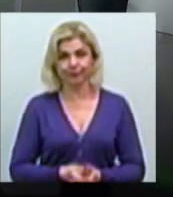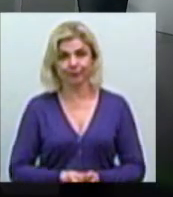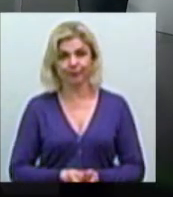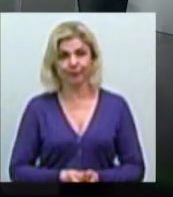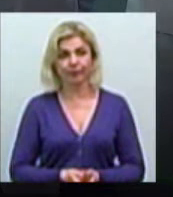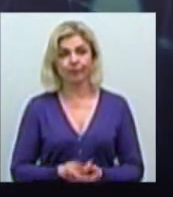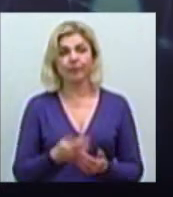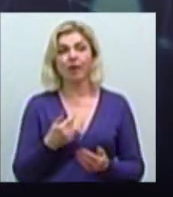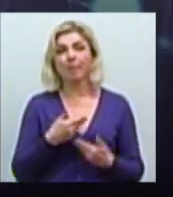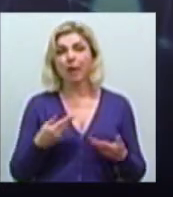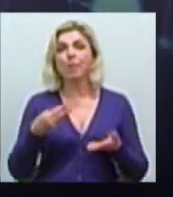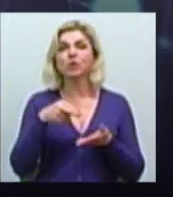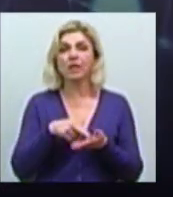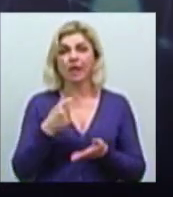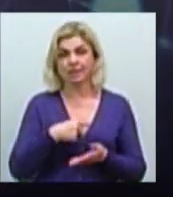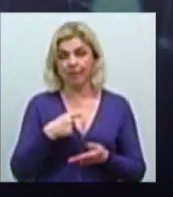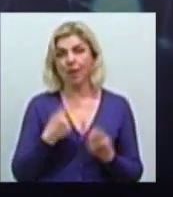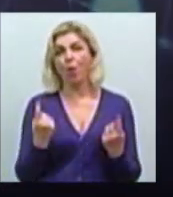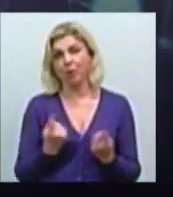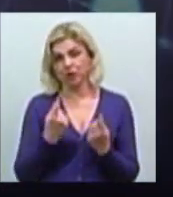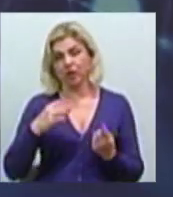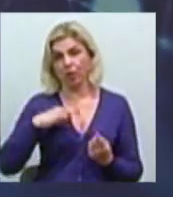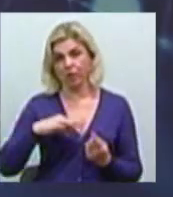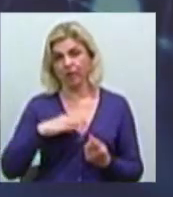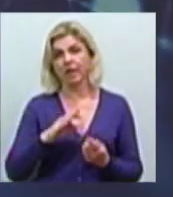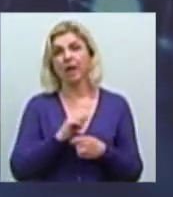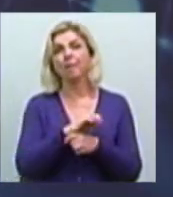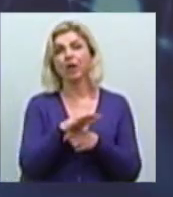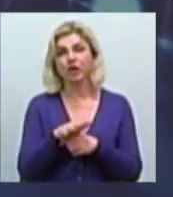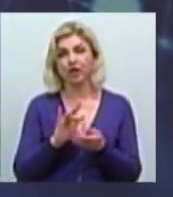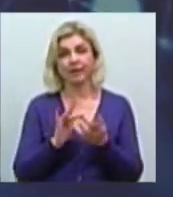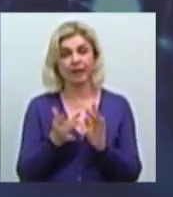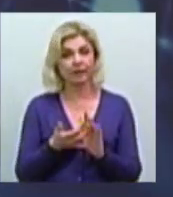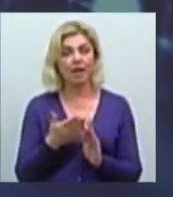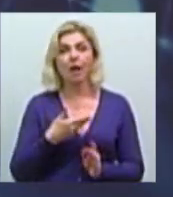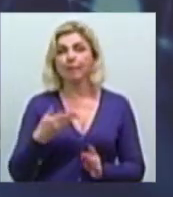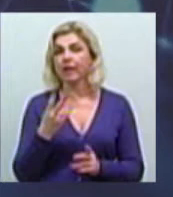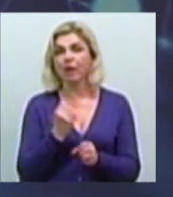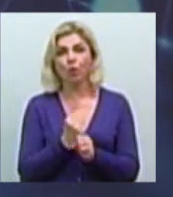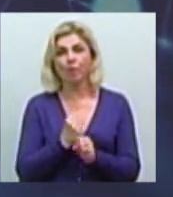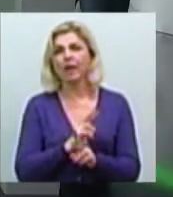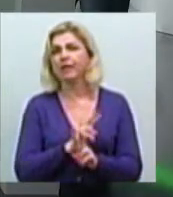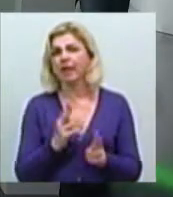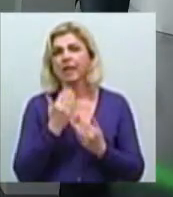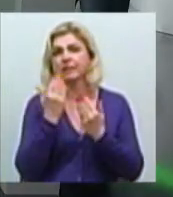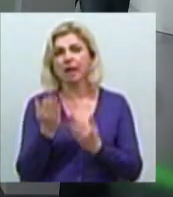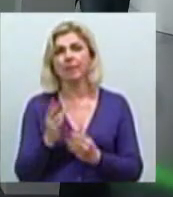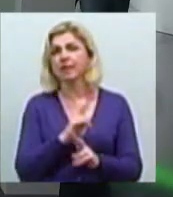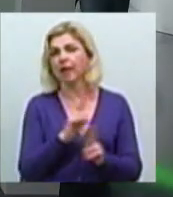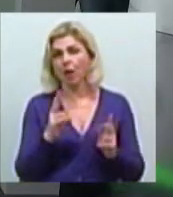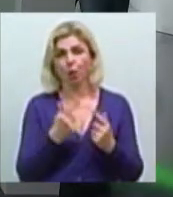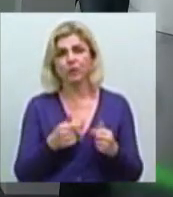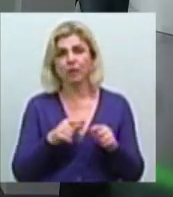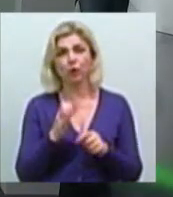Ми поставили себе на місце пересічного користувача мережі інтернет. Тобто ми не робили жодних запитів ні до яких установ.